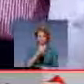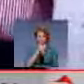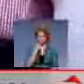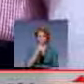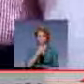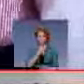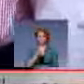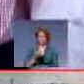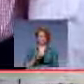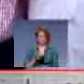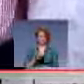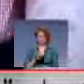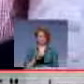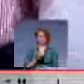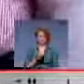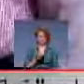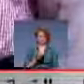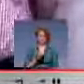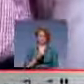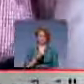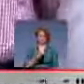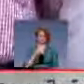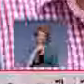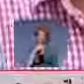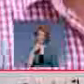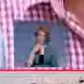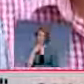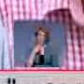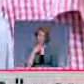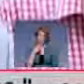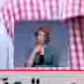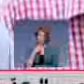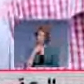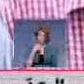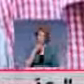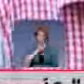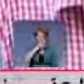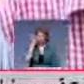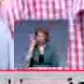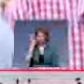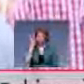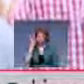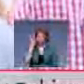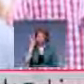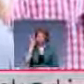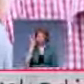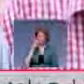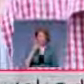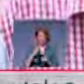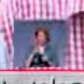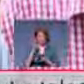ابديت استعدادك انت تدخل في الموضوع وتعامل. حضرتك الجن مش مهمته ان هو يدخلني النار